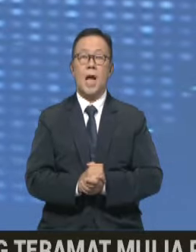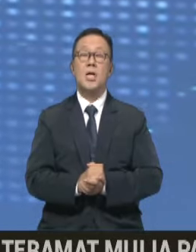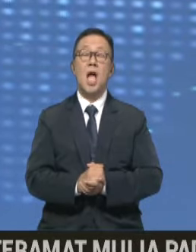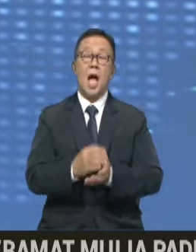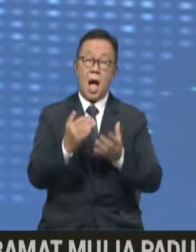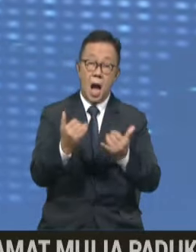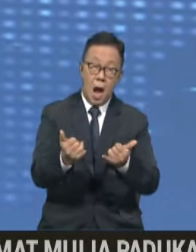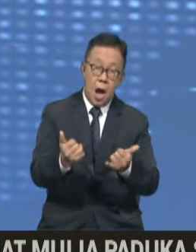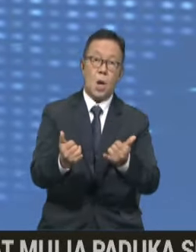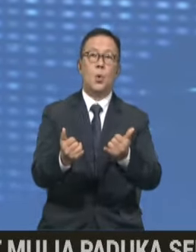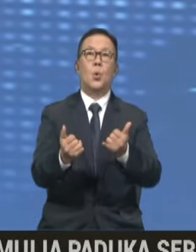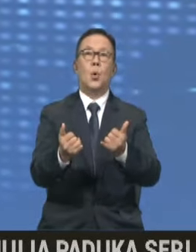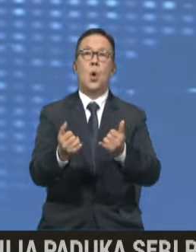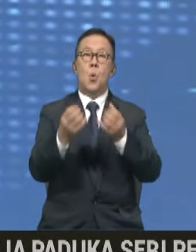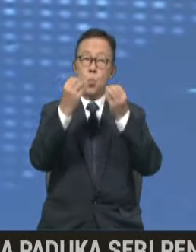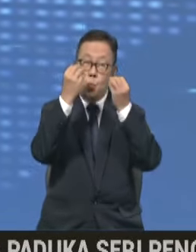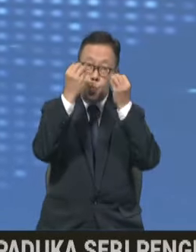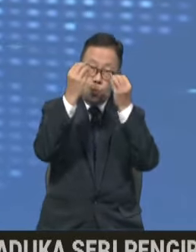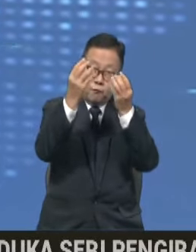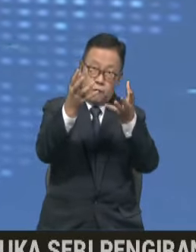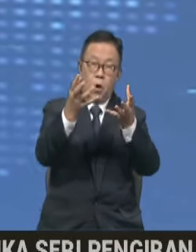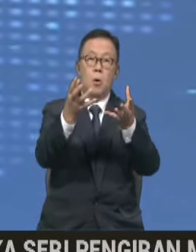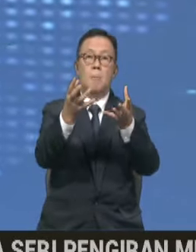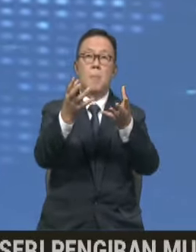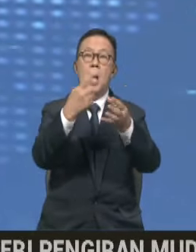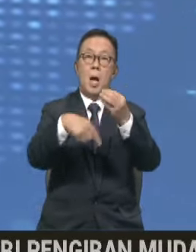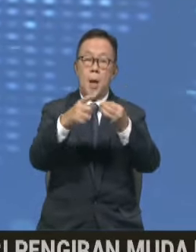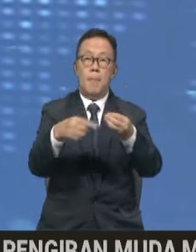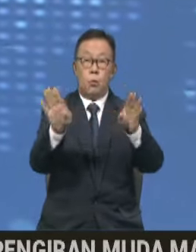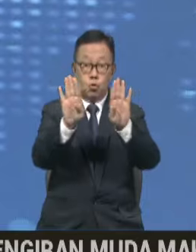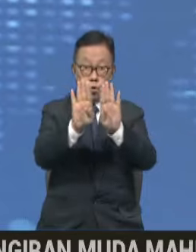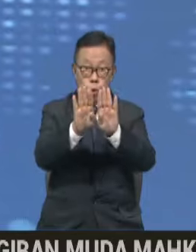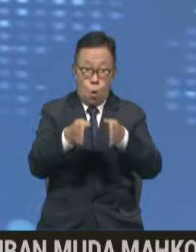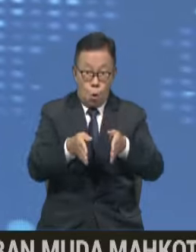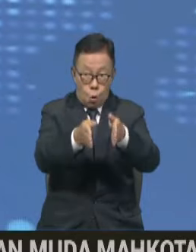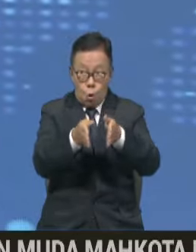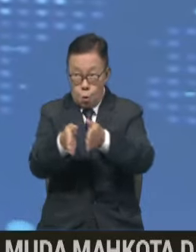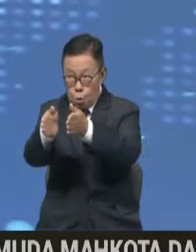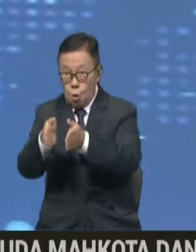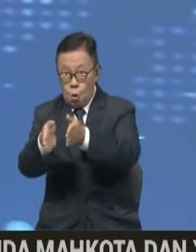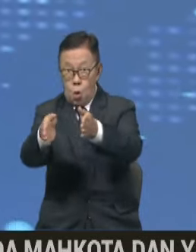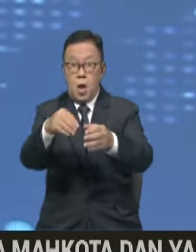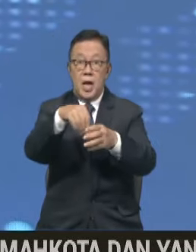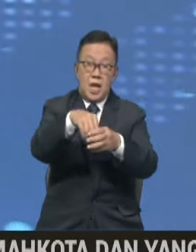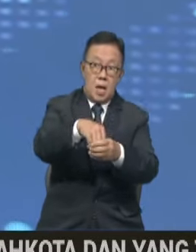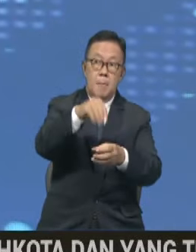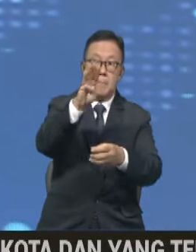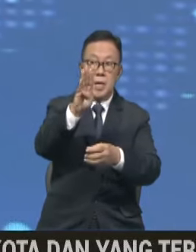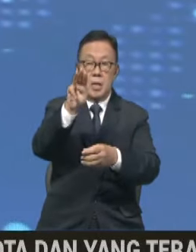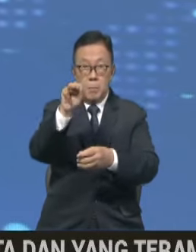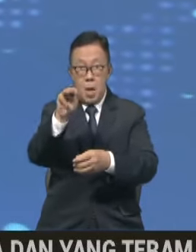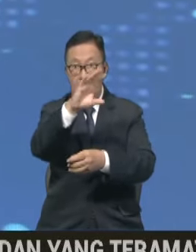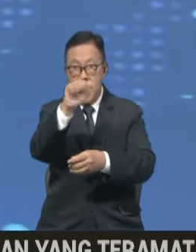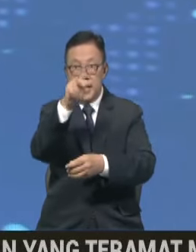Jabatan Kerja Raya dalam kenyataan medianya memaklumkan mengenai penutupan jalan di beberapa kawasan di daerah Brunei dan Muara dan